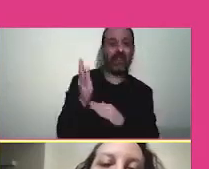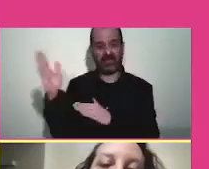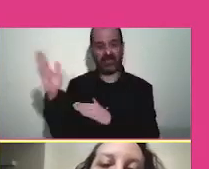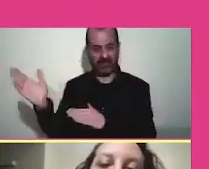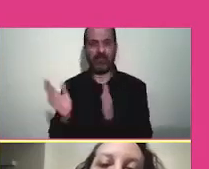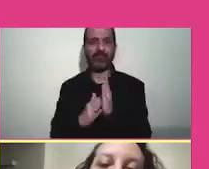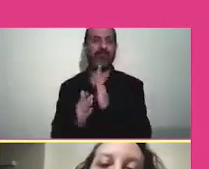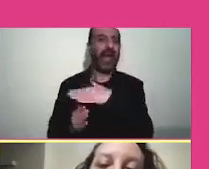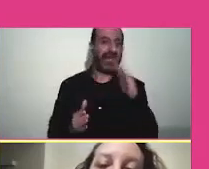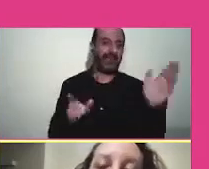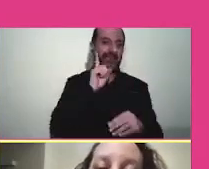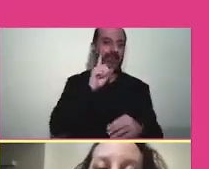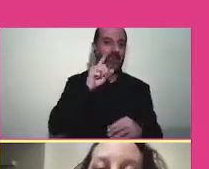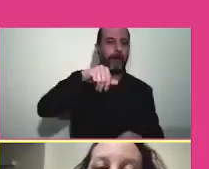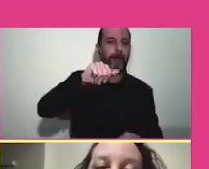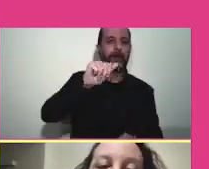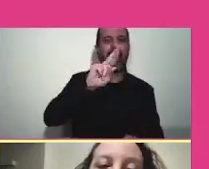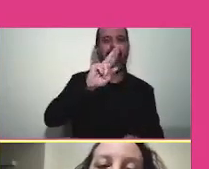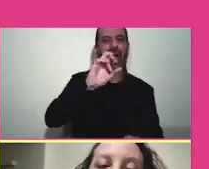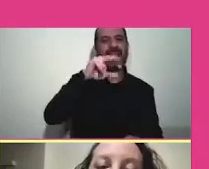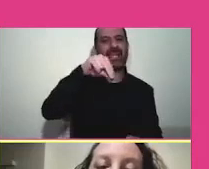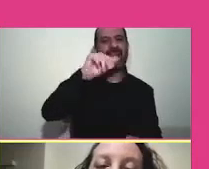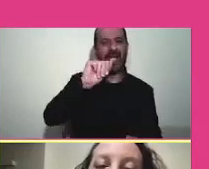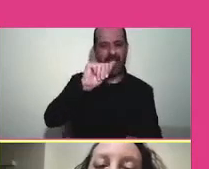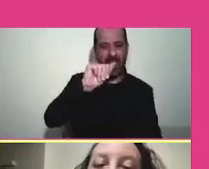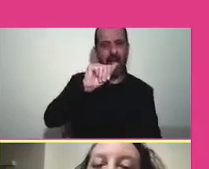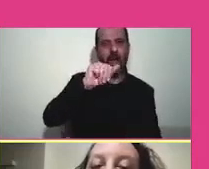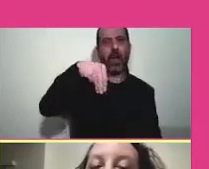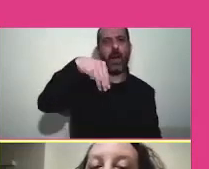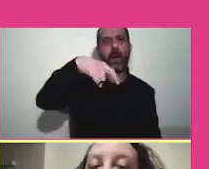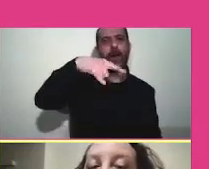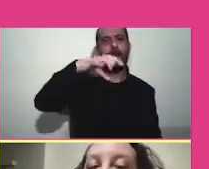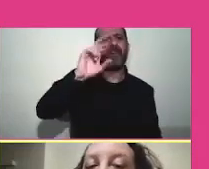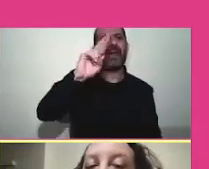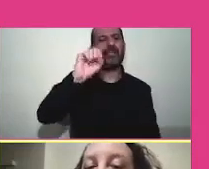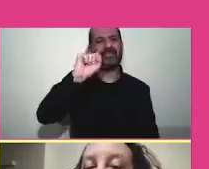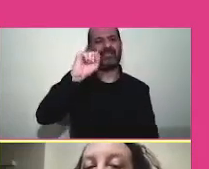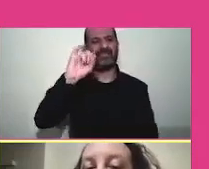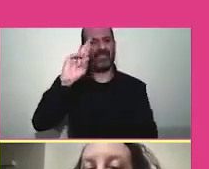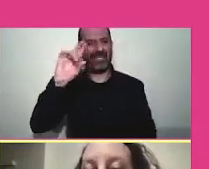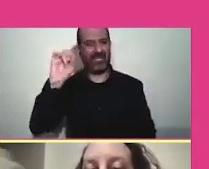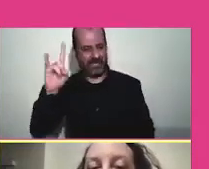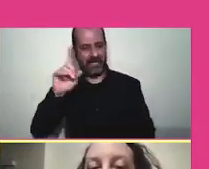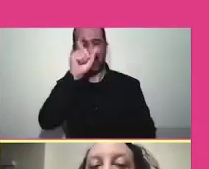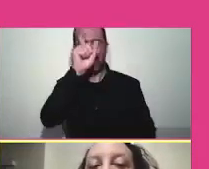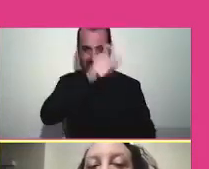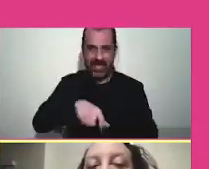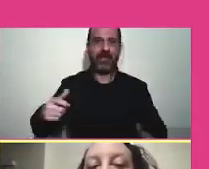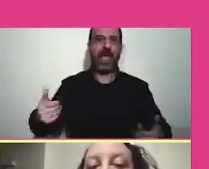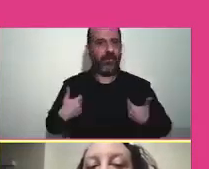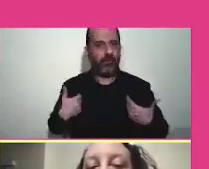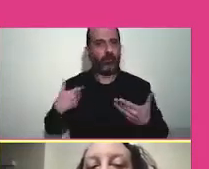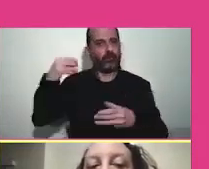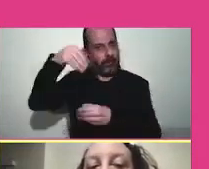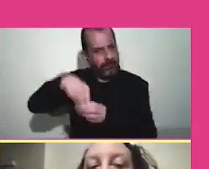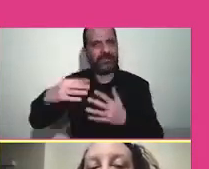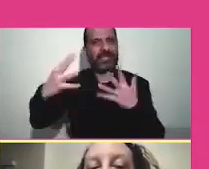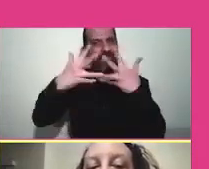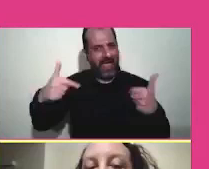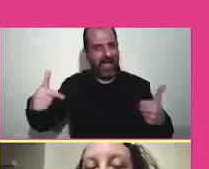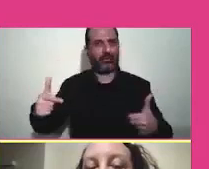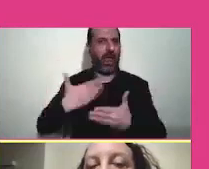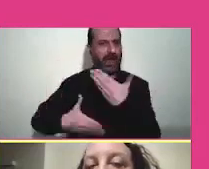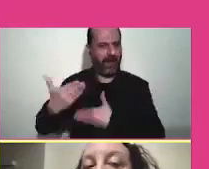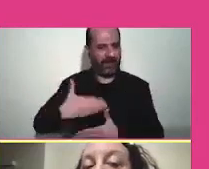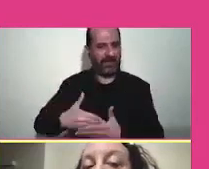αριστερά τη Μαρίνα Μπεσίρη, που είναι ηθοποιός και μέλος του θεάτρου ατόμων με αναπηρία θέαμα και συνέχισε την τέχνη της